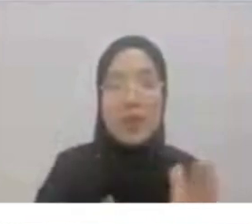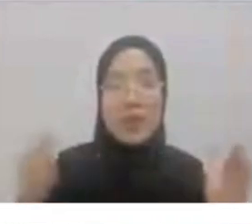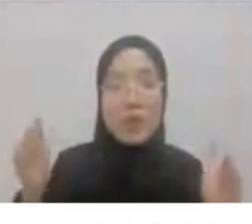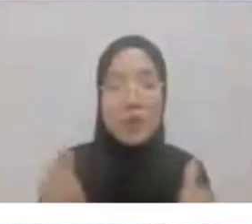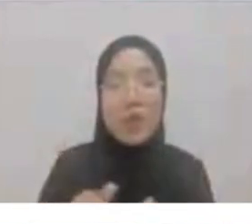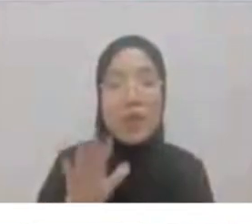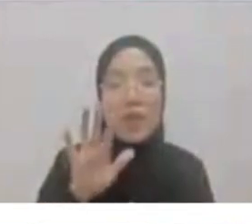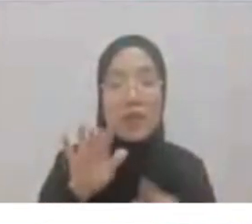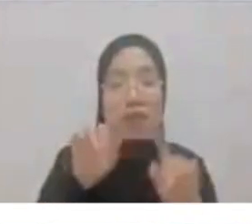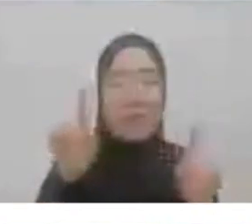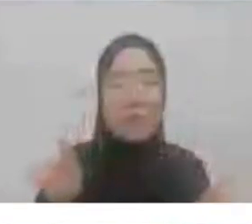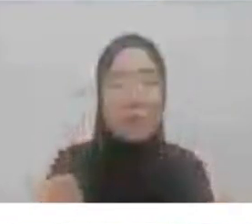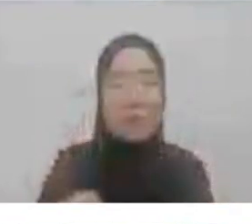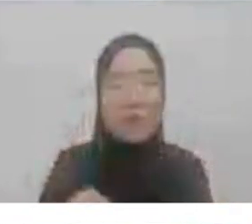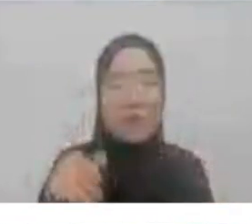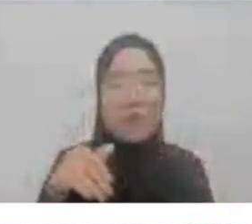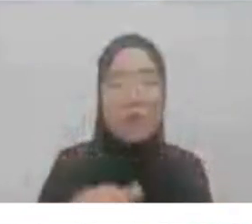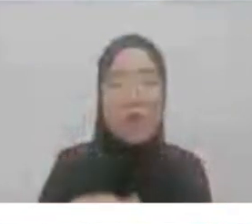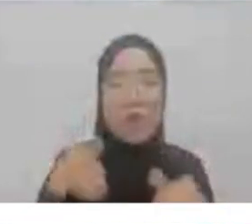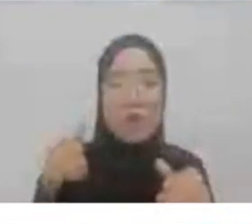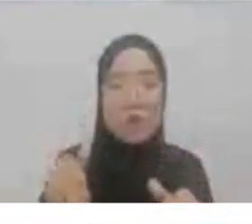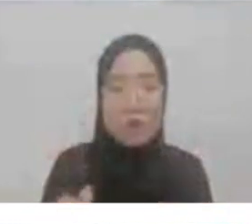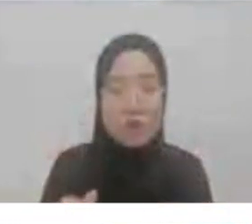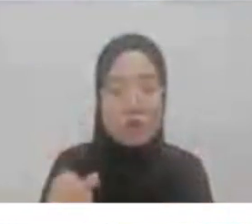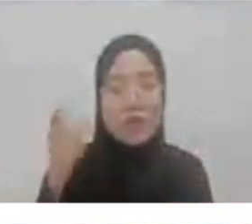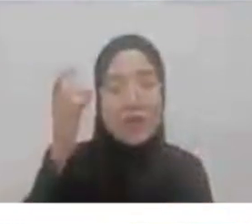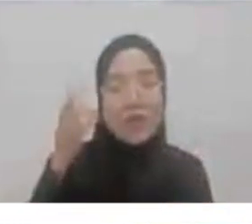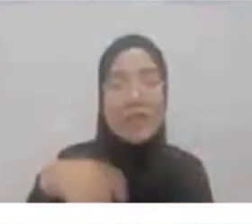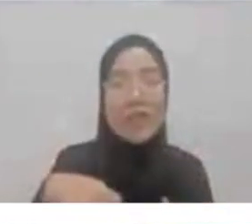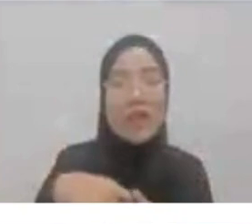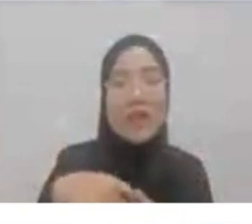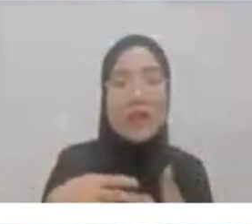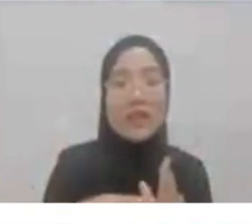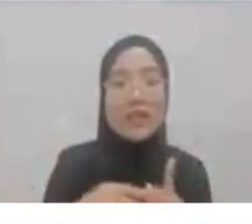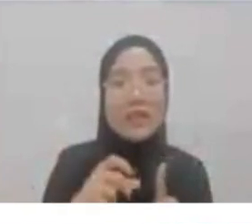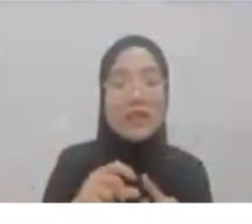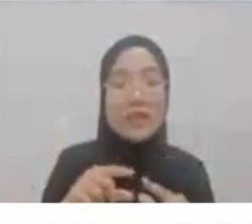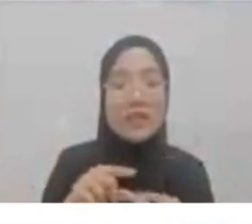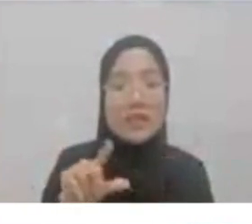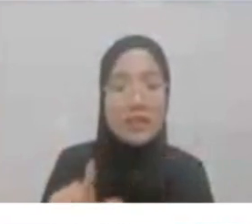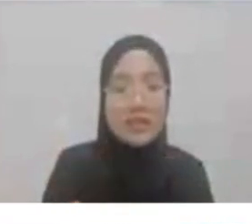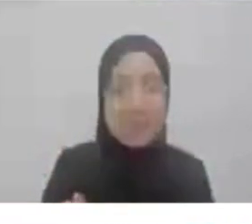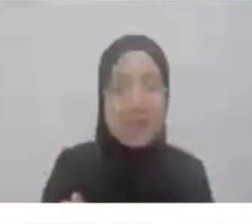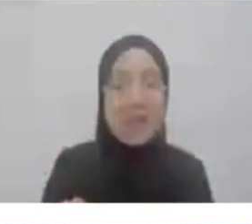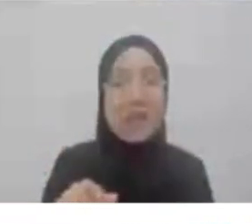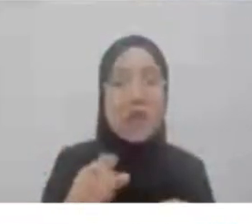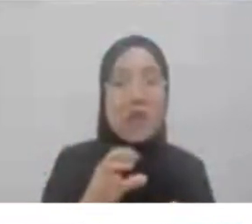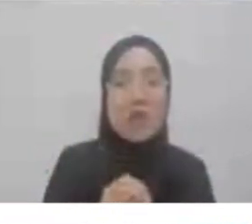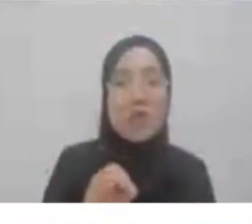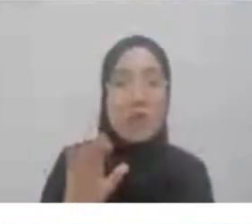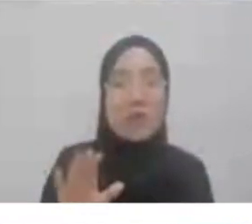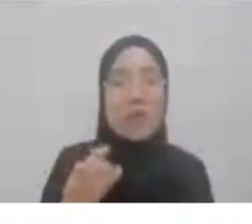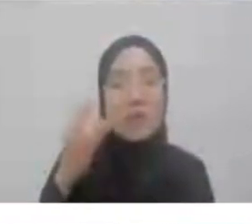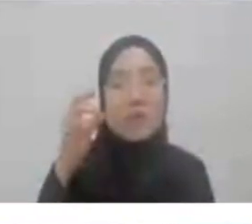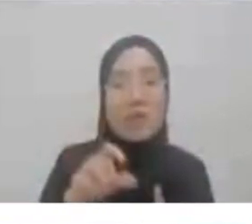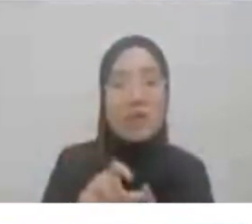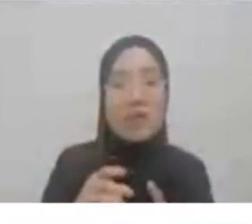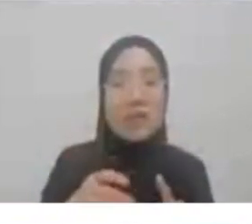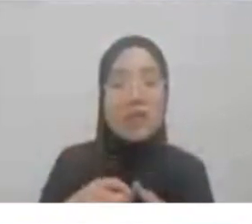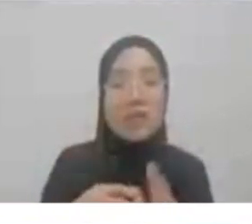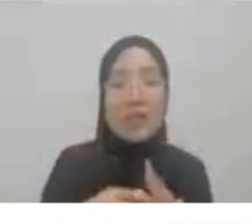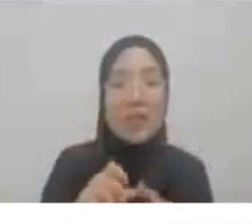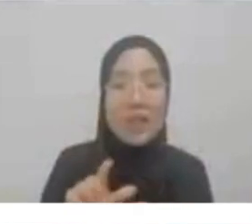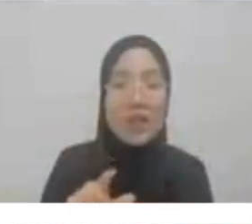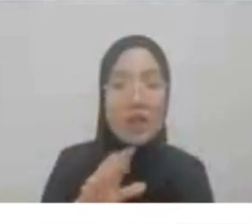yang terjadi di TPS 023 Desa Kendal Doyong Kecamatan Petarukan TPS 05 Desa Kendal doyang Kecamatan Petarukan TPS